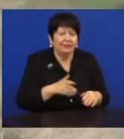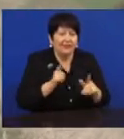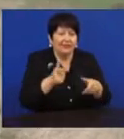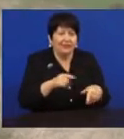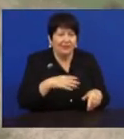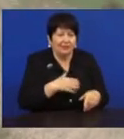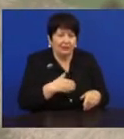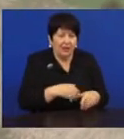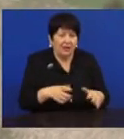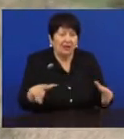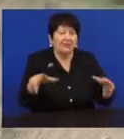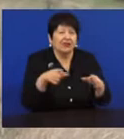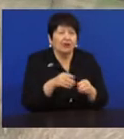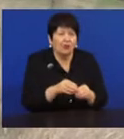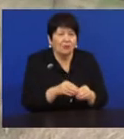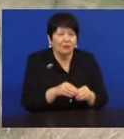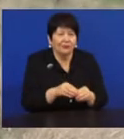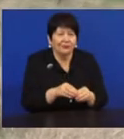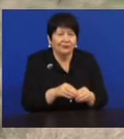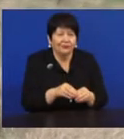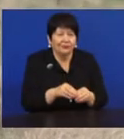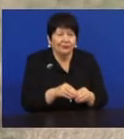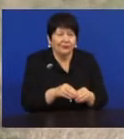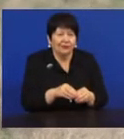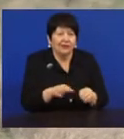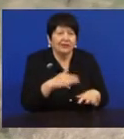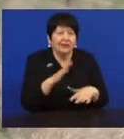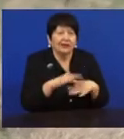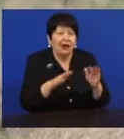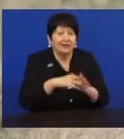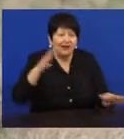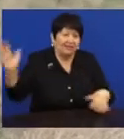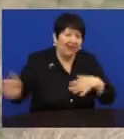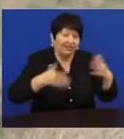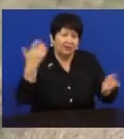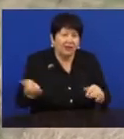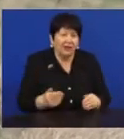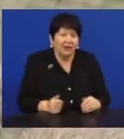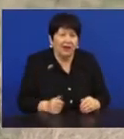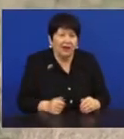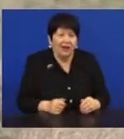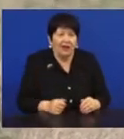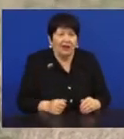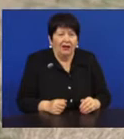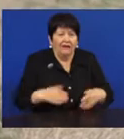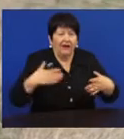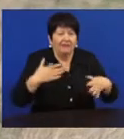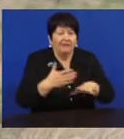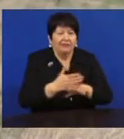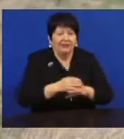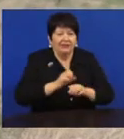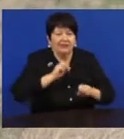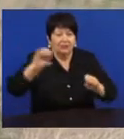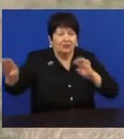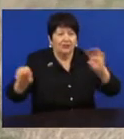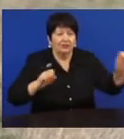locului în comun. Însă, din cauza vântului, au mai rămas câteva gunoaie și ele pur și simplu au